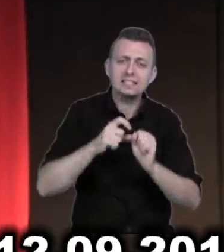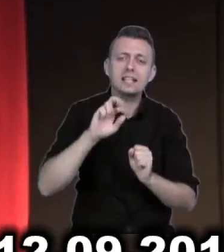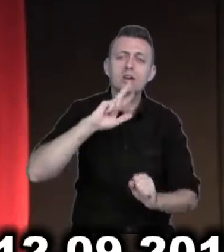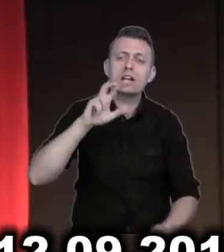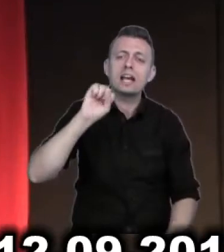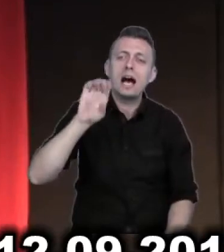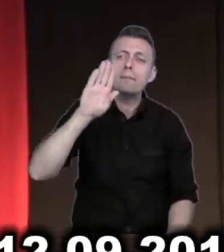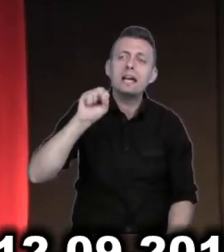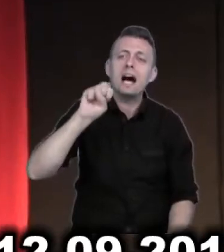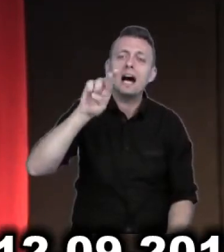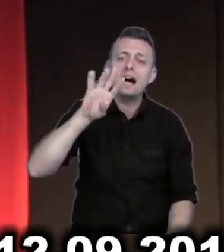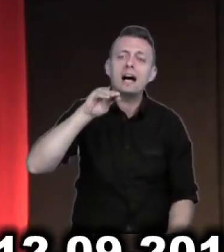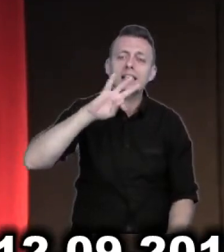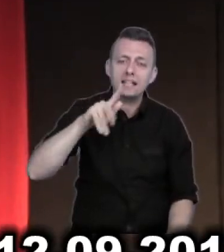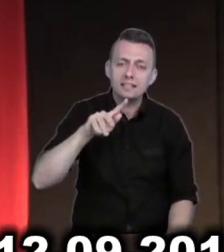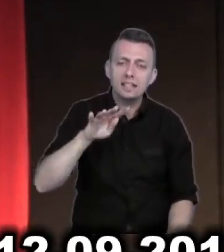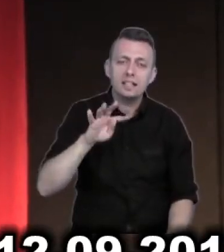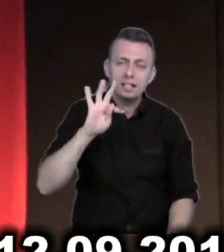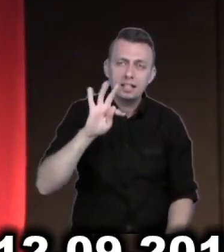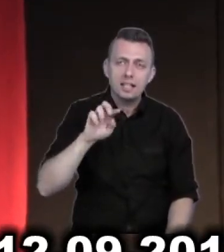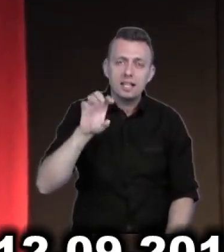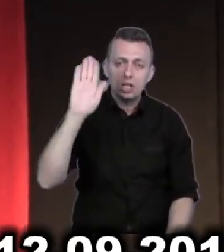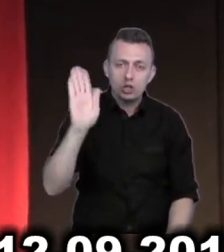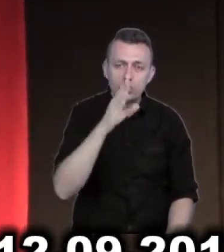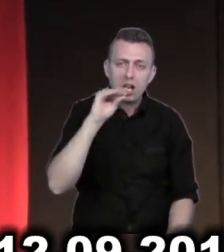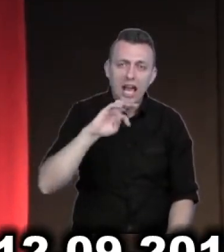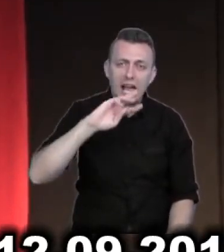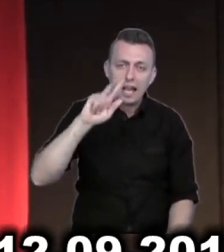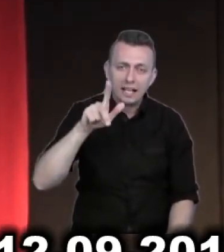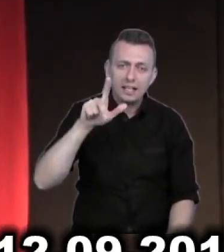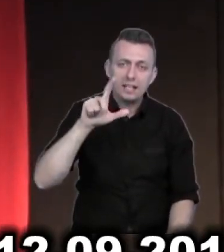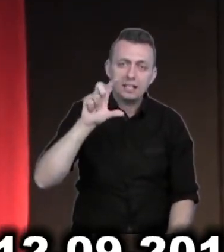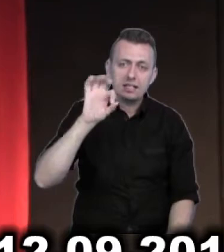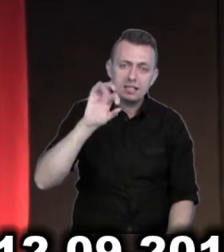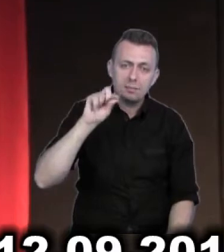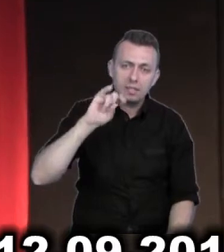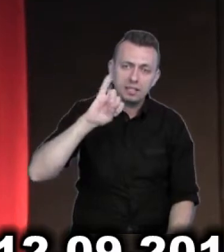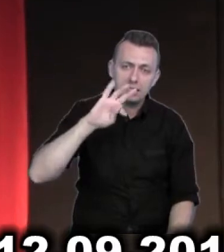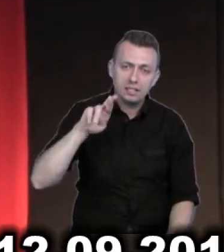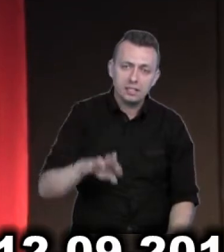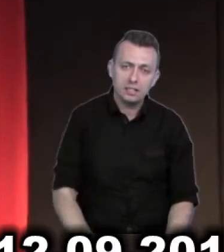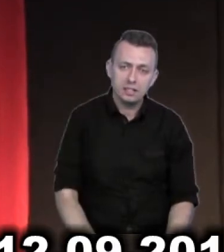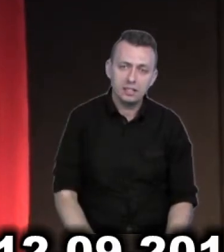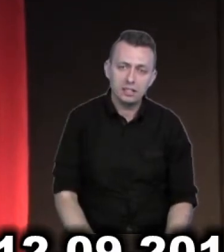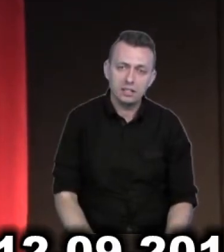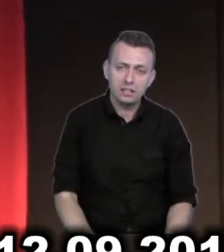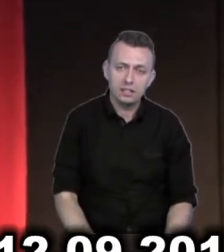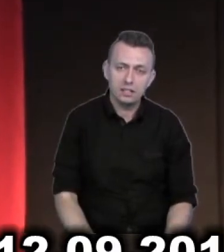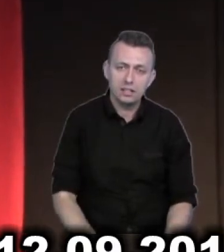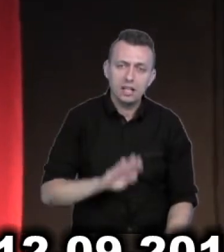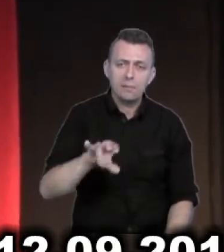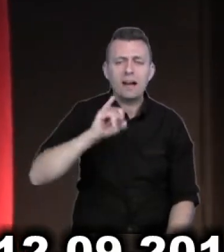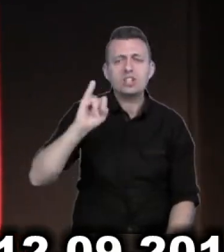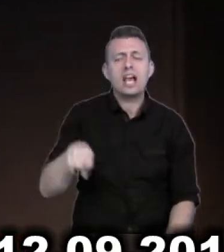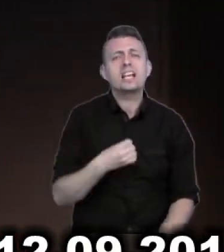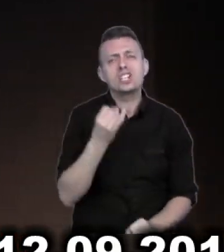wszystkie Szekspira. Bolek, masz jakieś kwiaty? O, no, róże. To rozumiem. No,